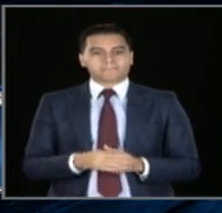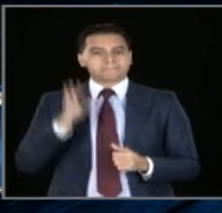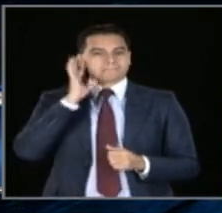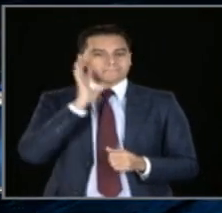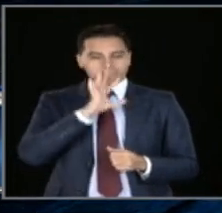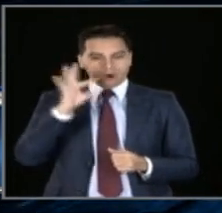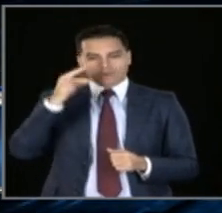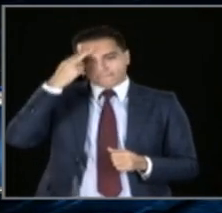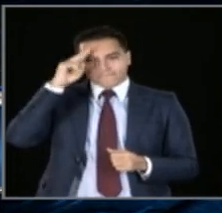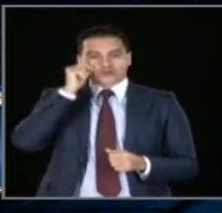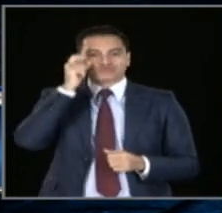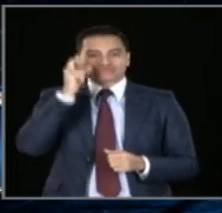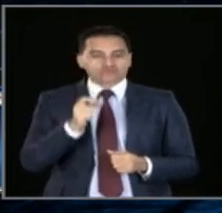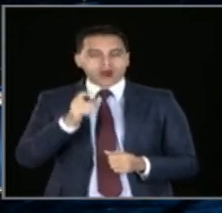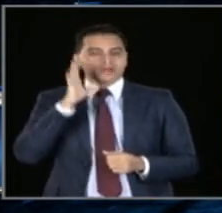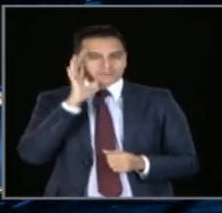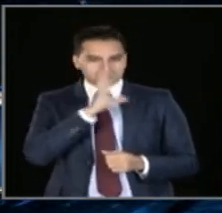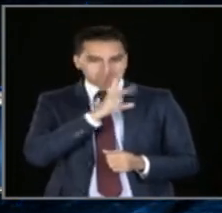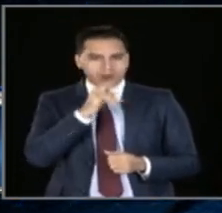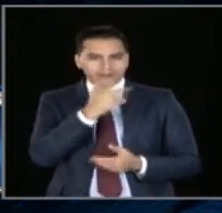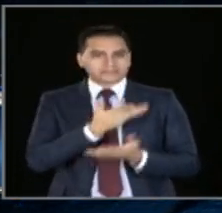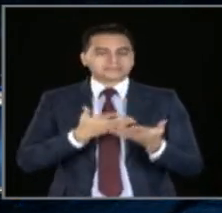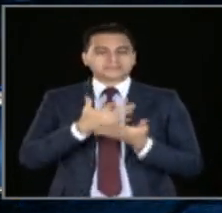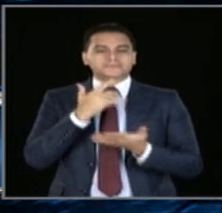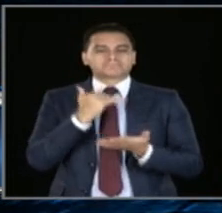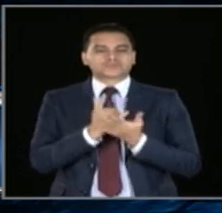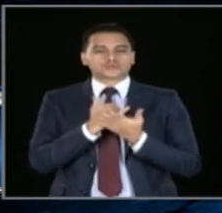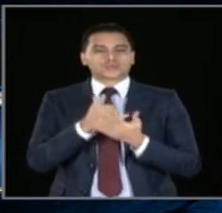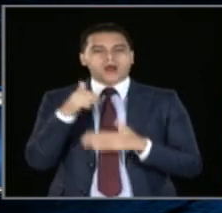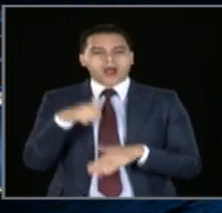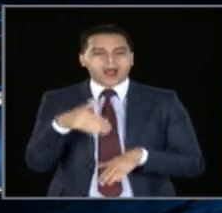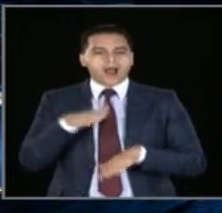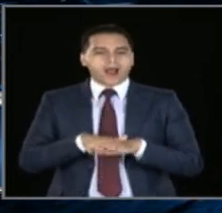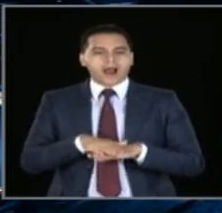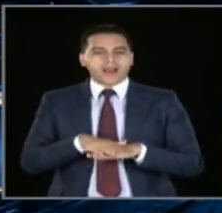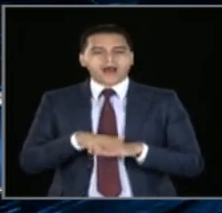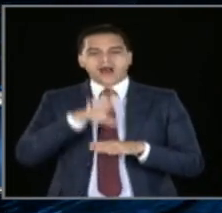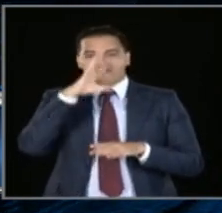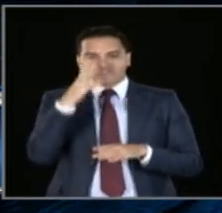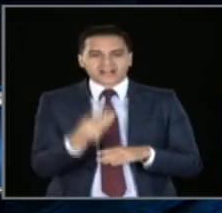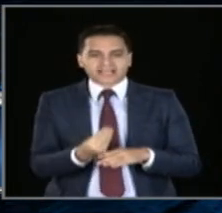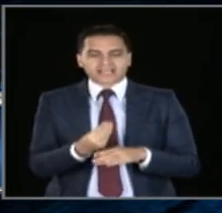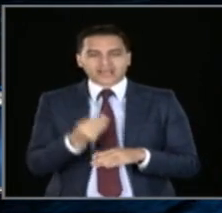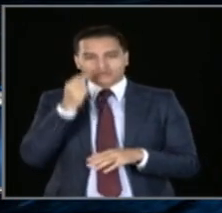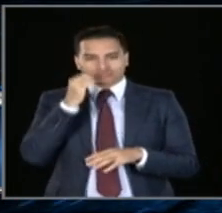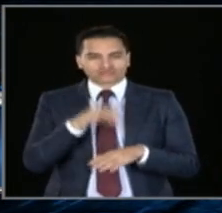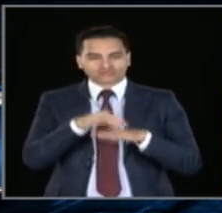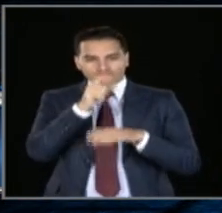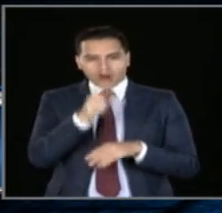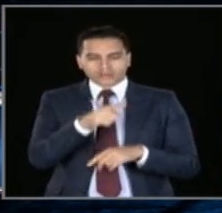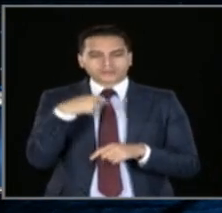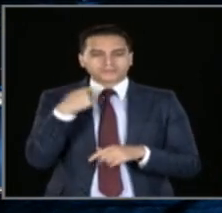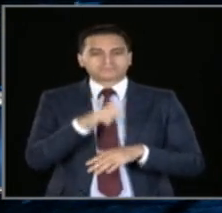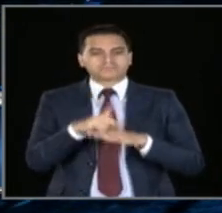معلومات عامه من هو السياسي الافريقي الذي حكم عليه بالسجن